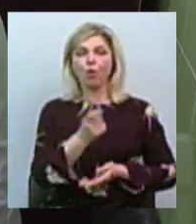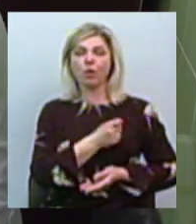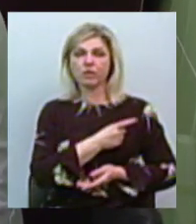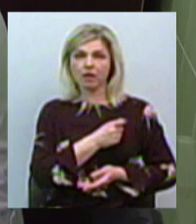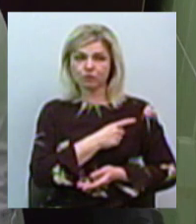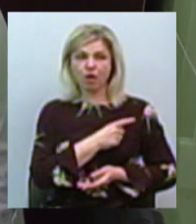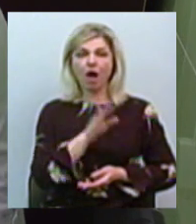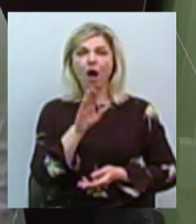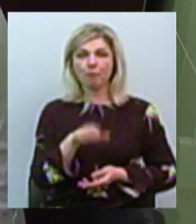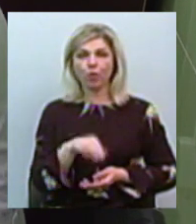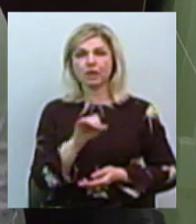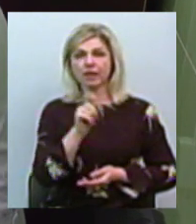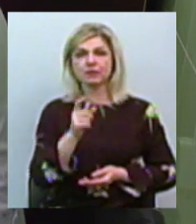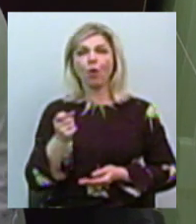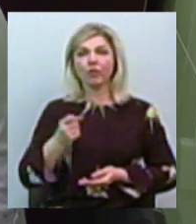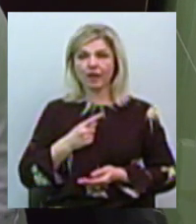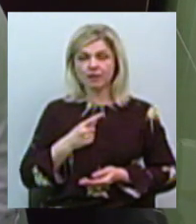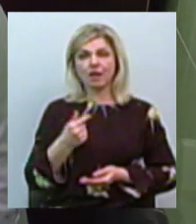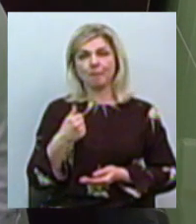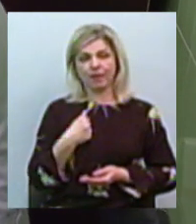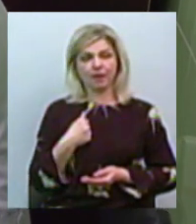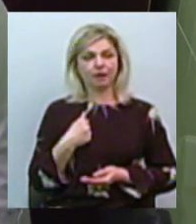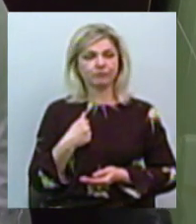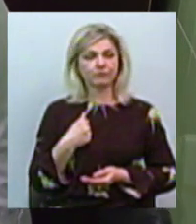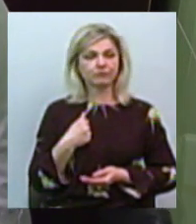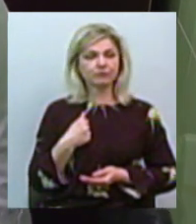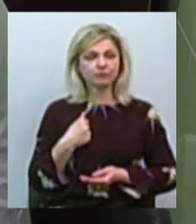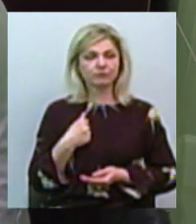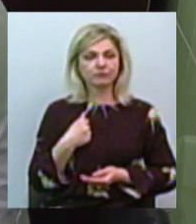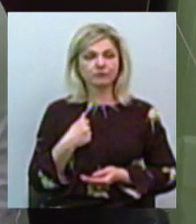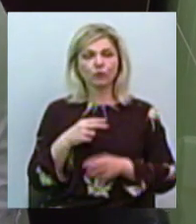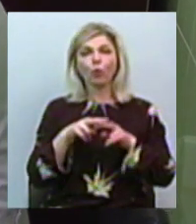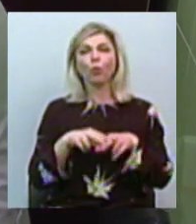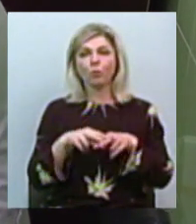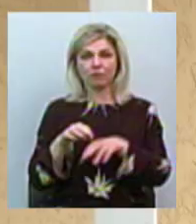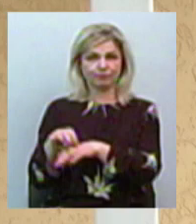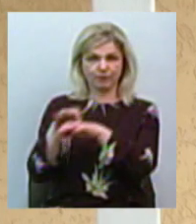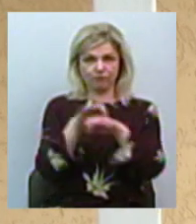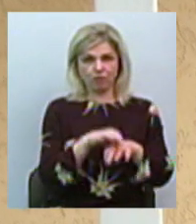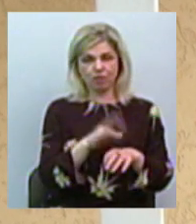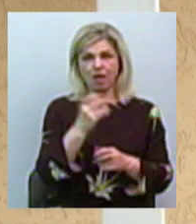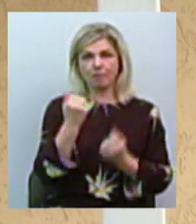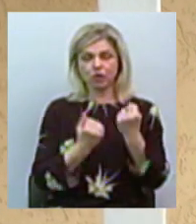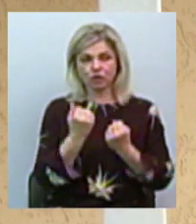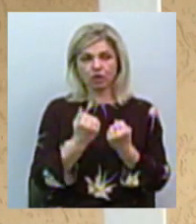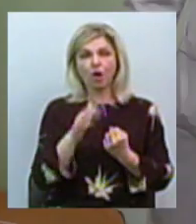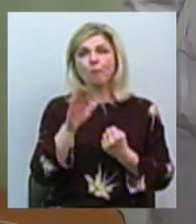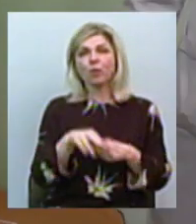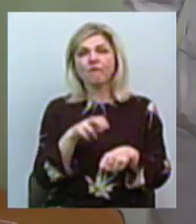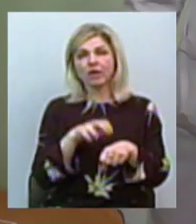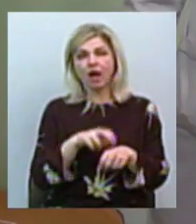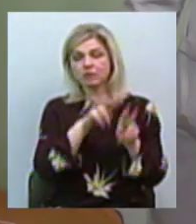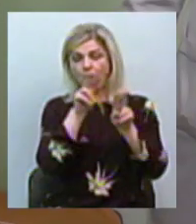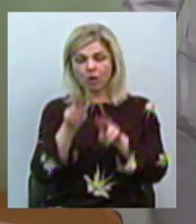потім із Одеси сюди? А з Одеси мене кум забрав. На машині? Да. Потім лікар оглядає